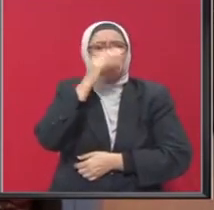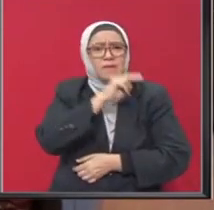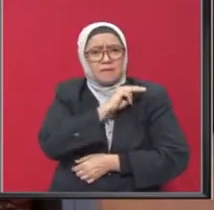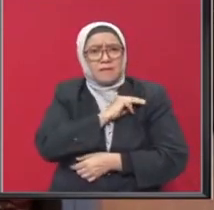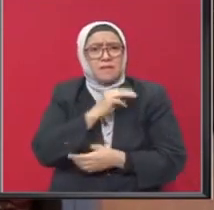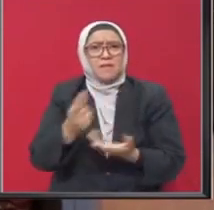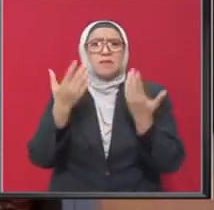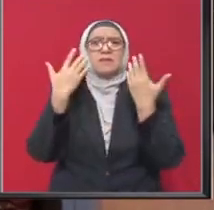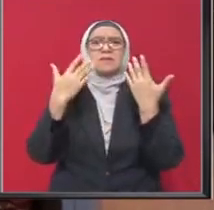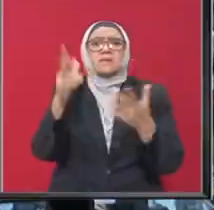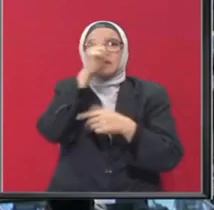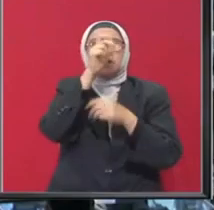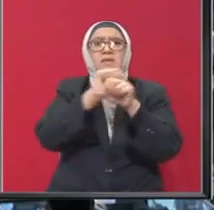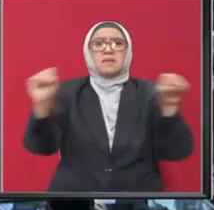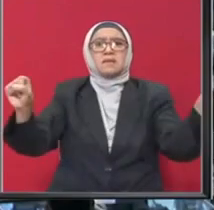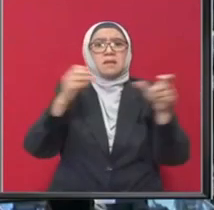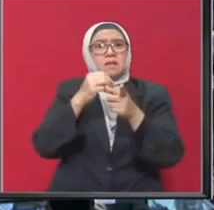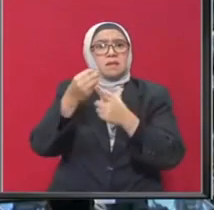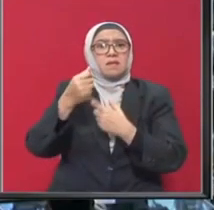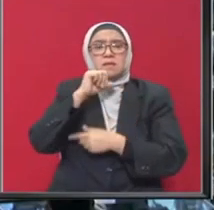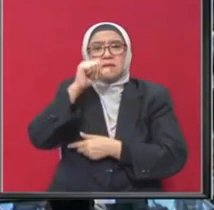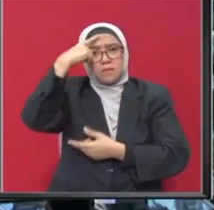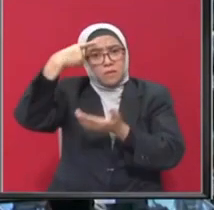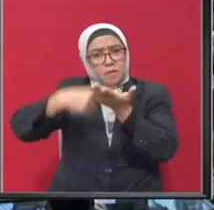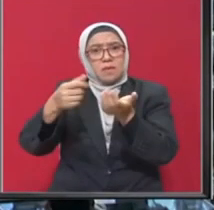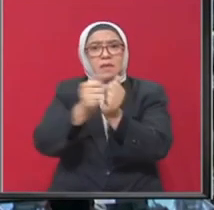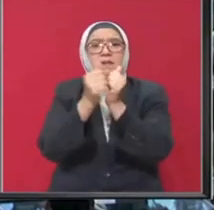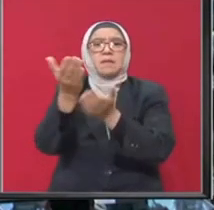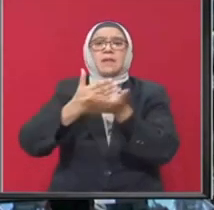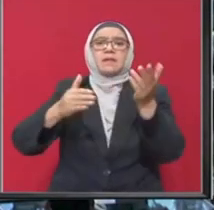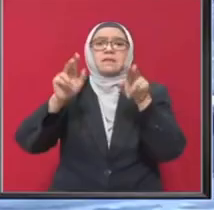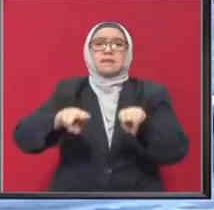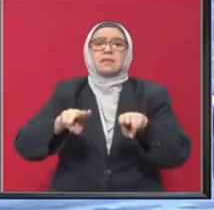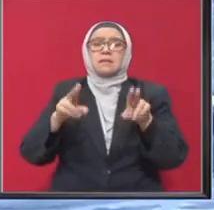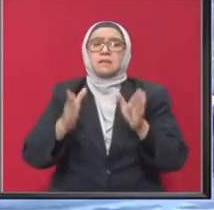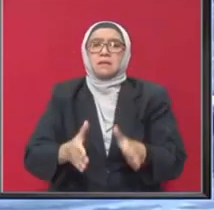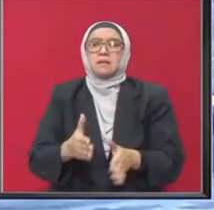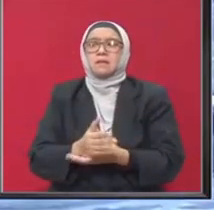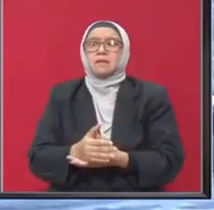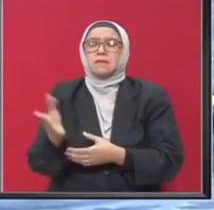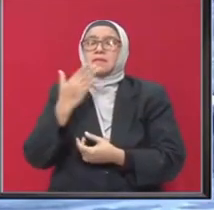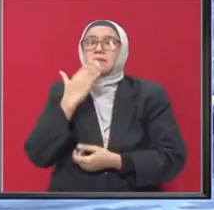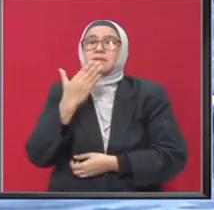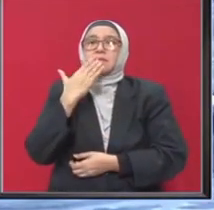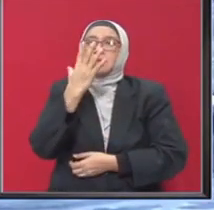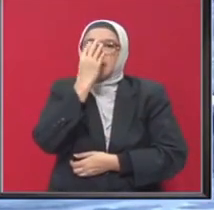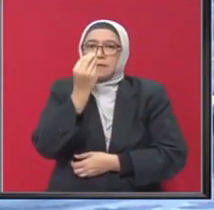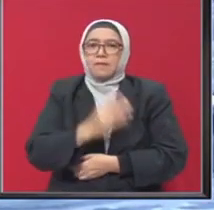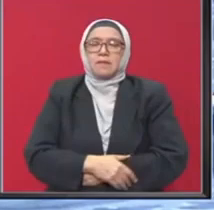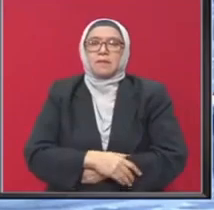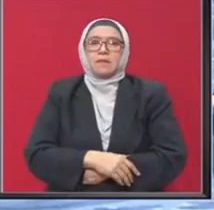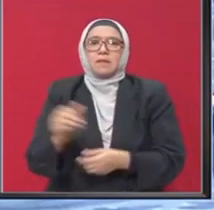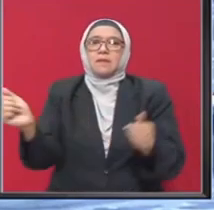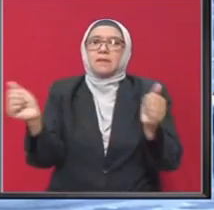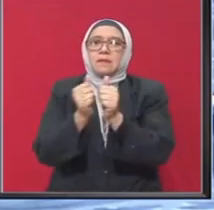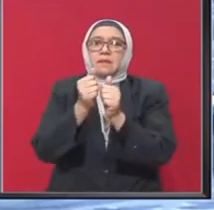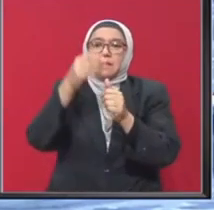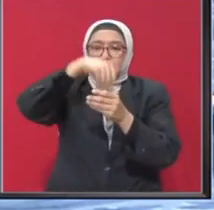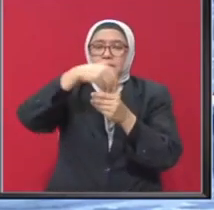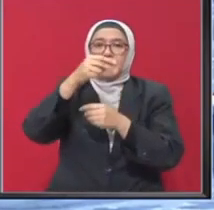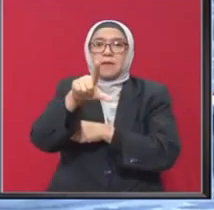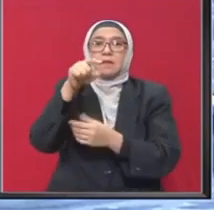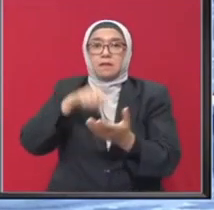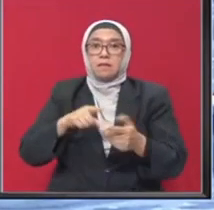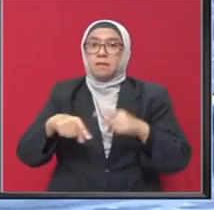pihak kontraktor proses Hermansyah hirohman menteri Setu Bekasi Herman tetap mahal ini suka saya maklumkan dengan tegasnya